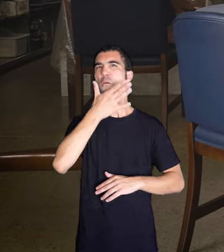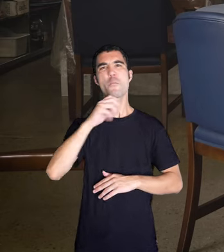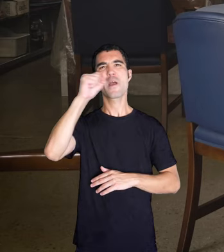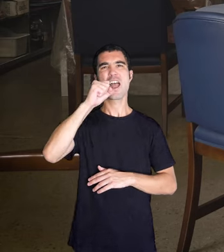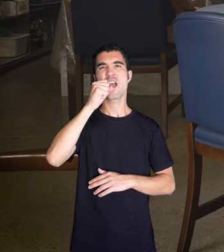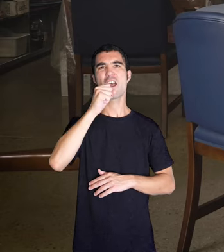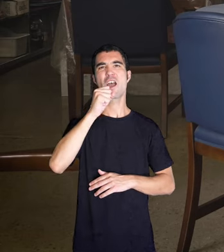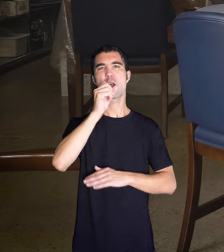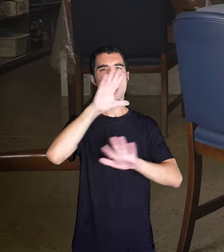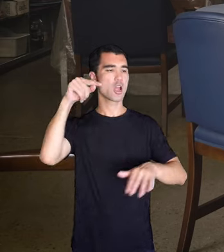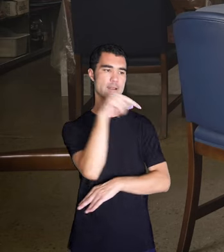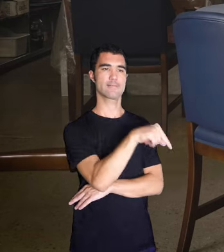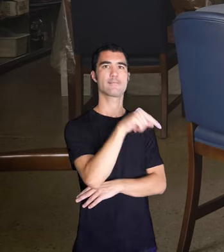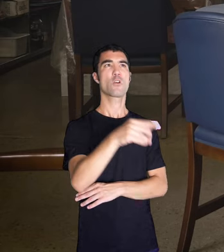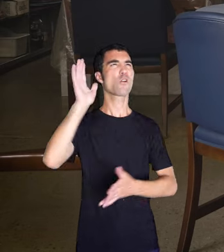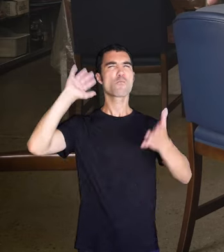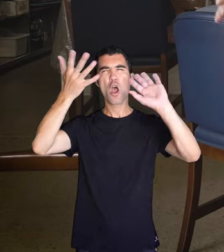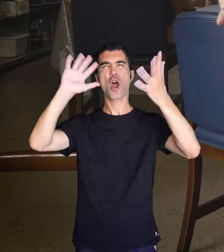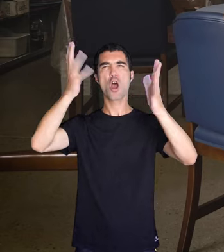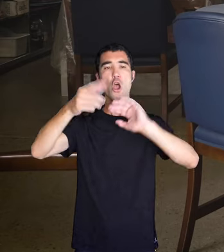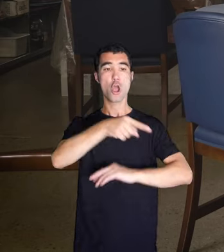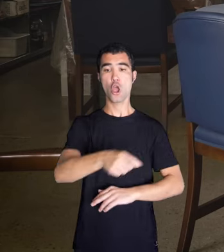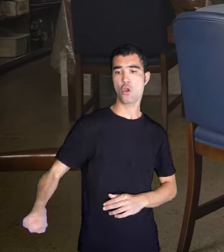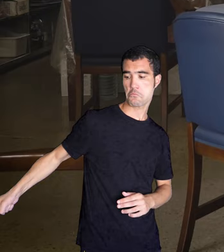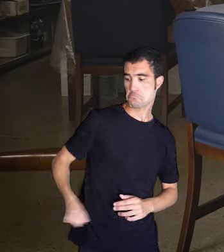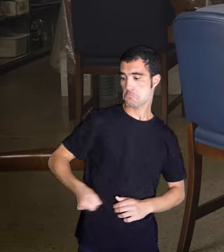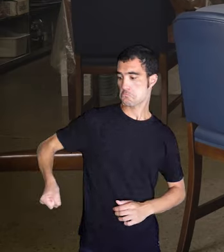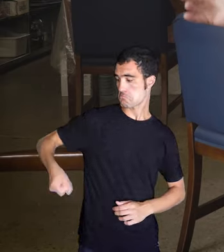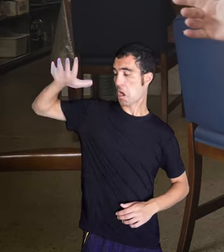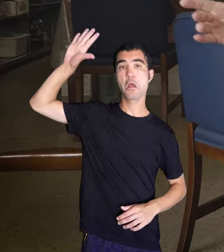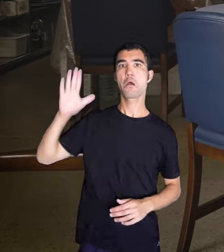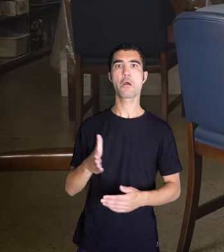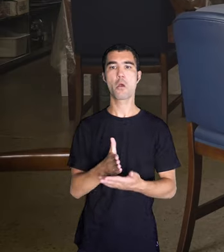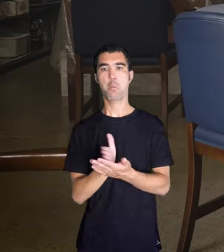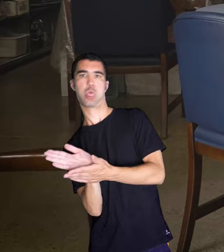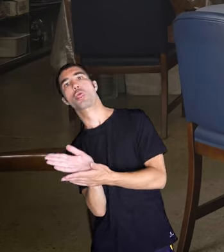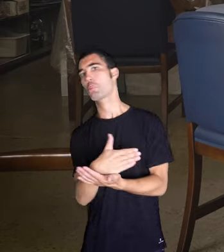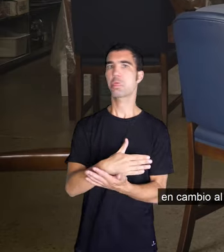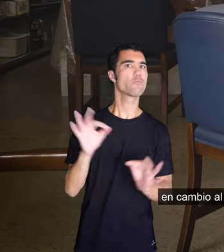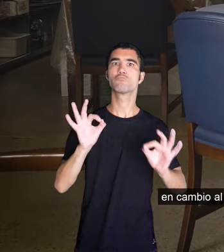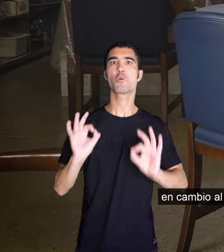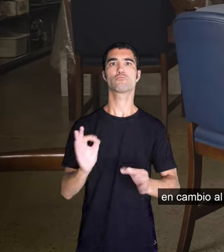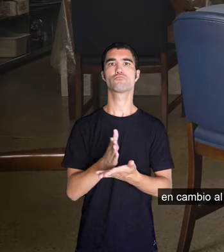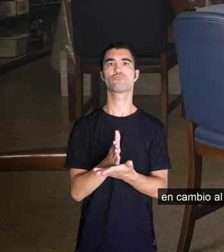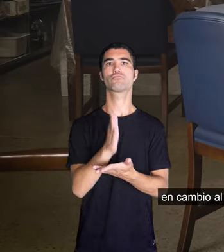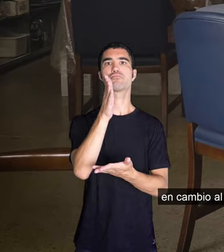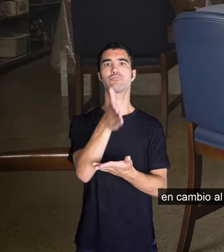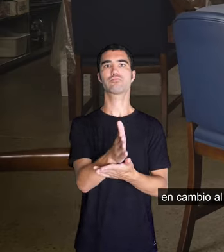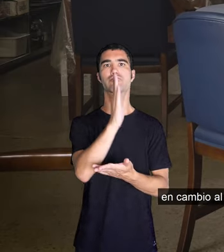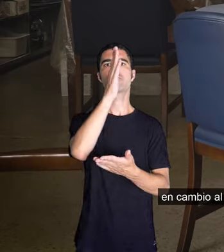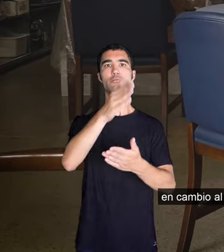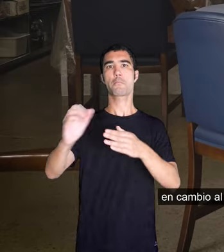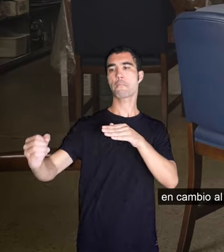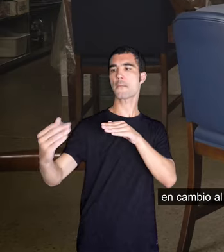tinguda, perquè amb molt de mal temps mullaves el timó i no se'n travessava. S'anava de Montescot de